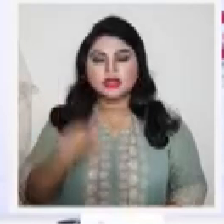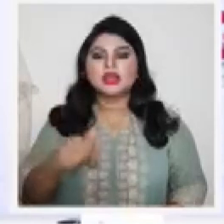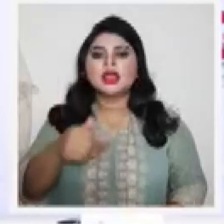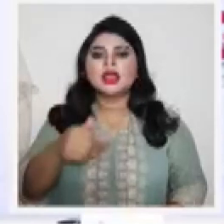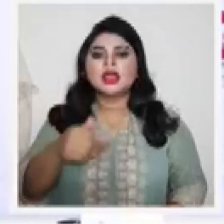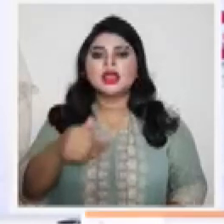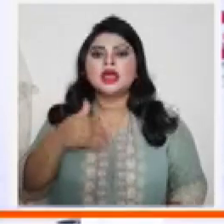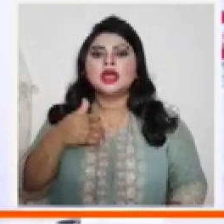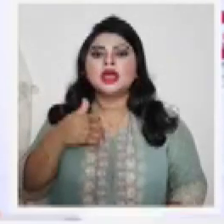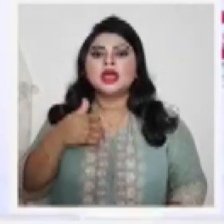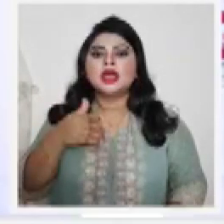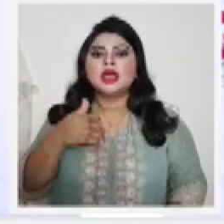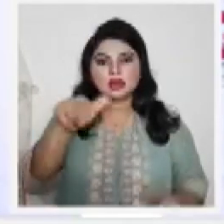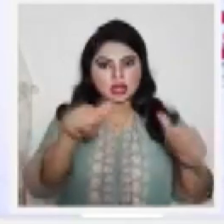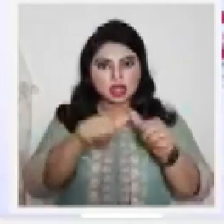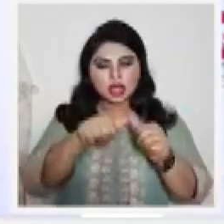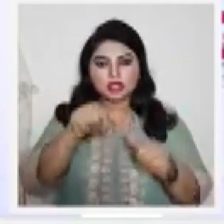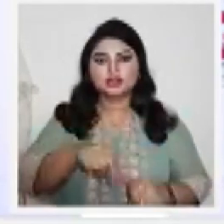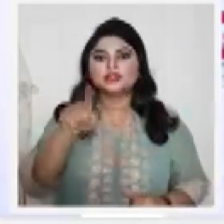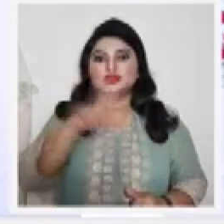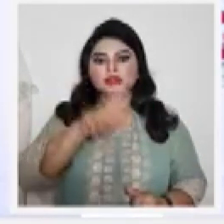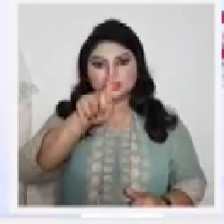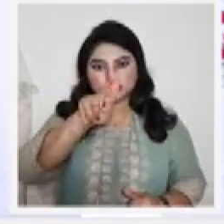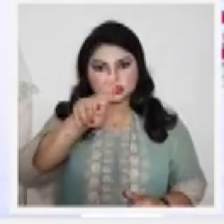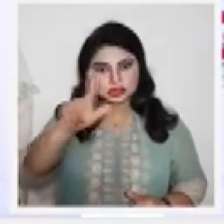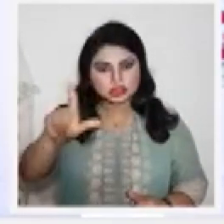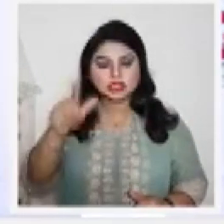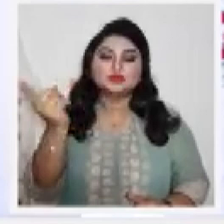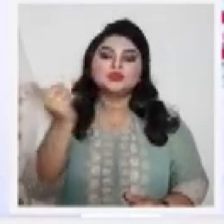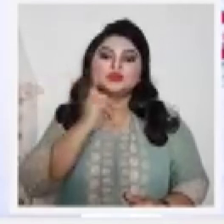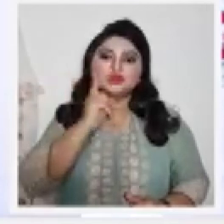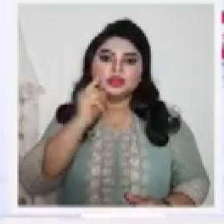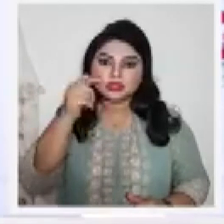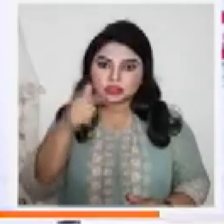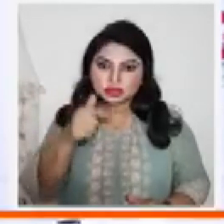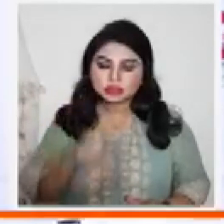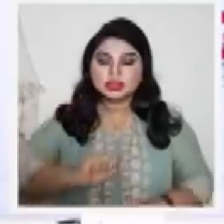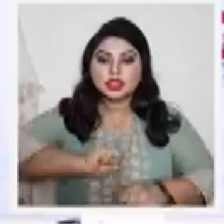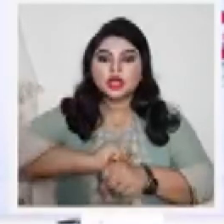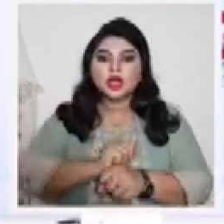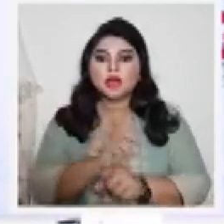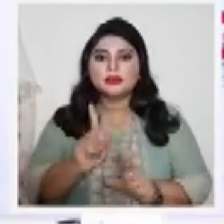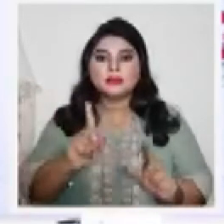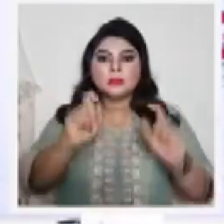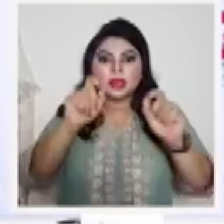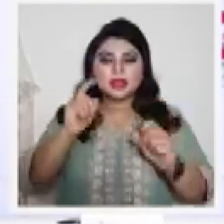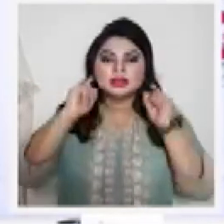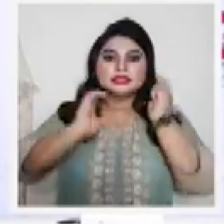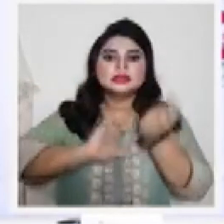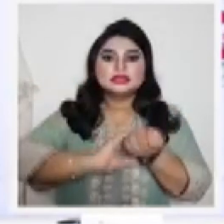অতিরিক্ত মহাপরিচালক প্রশাসন, প্রতিদিনের মতো আপনাদের সামনে কোভিড-19 স্বাস্থ্য বুলেটিন নিয়ে উপস্থিত